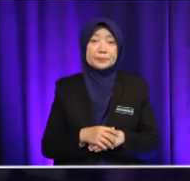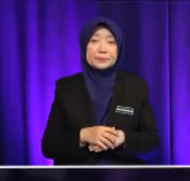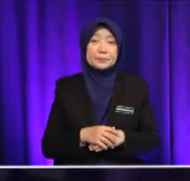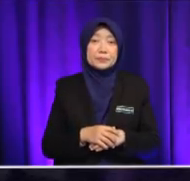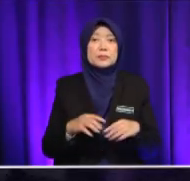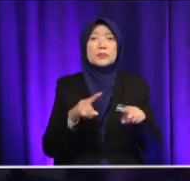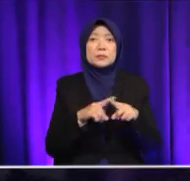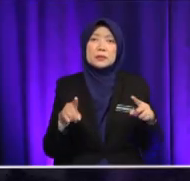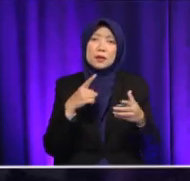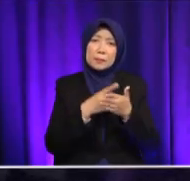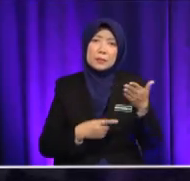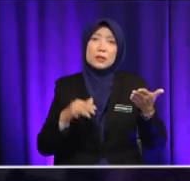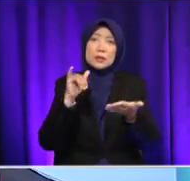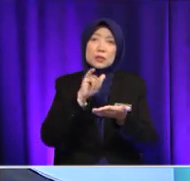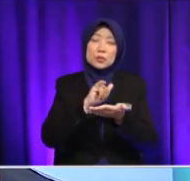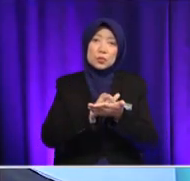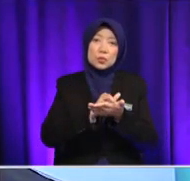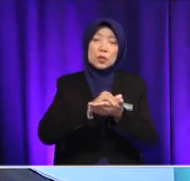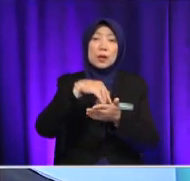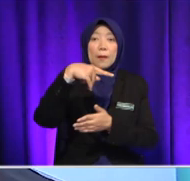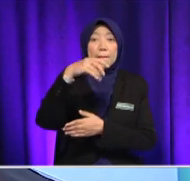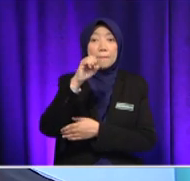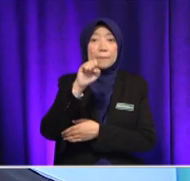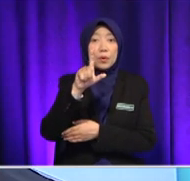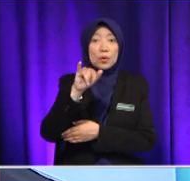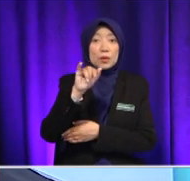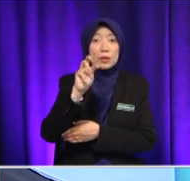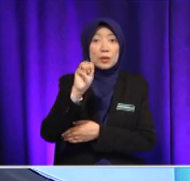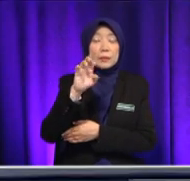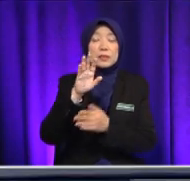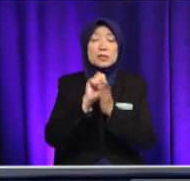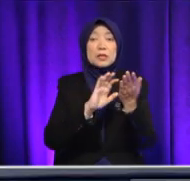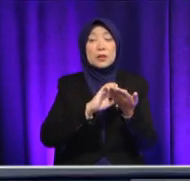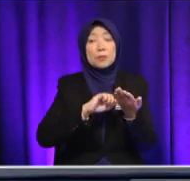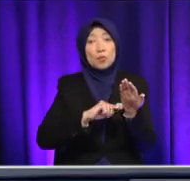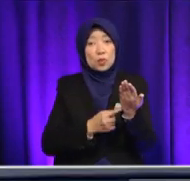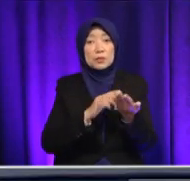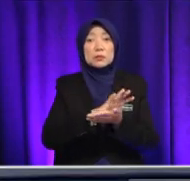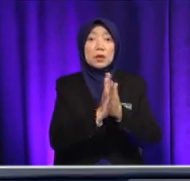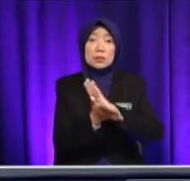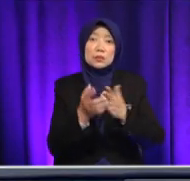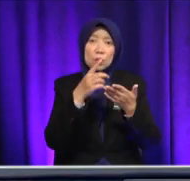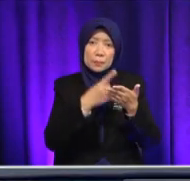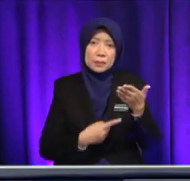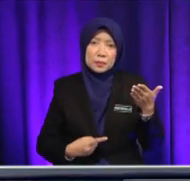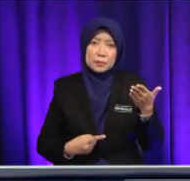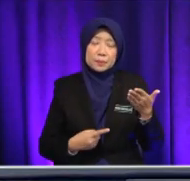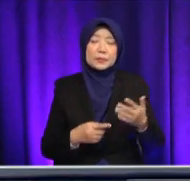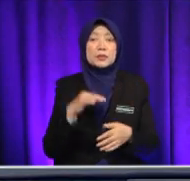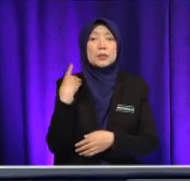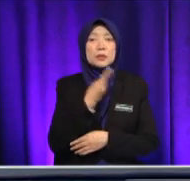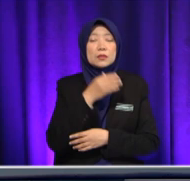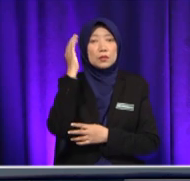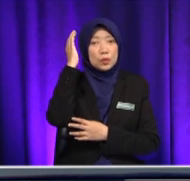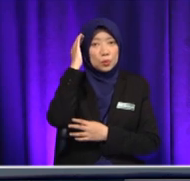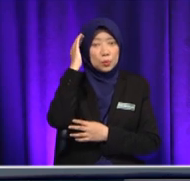tapi apa tu polimer polimer semula jadi? Okey, kita tengok ya polimer semula jadi. Ya. Yeah. Okey, kita sedia maklum bahawa